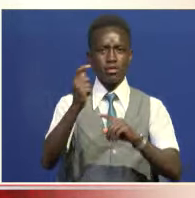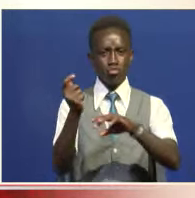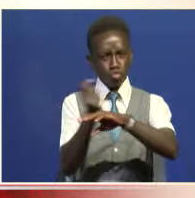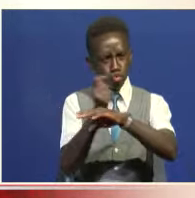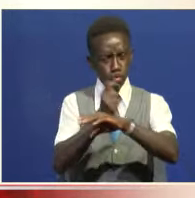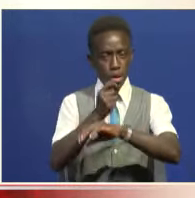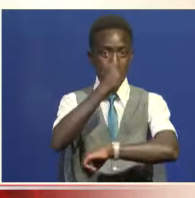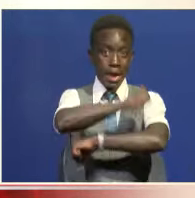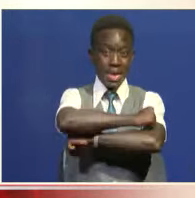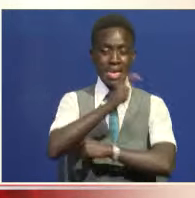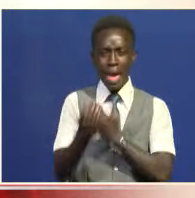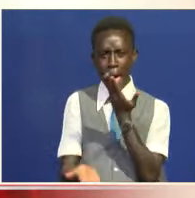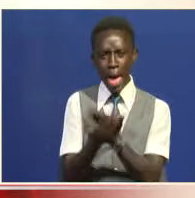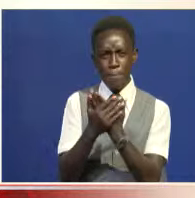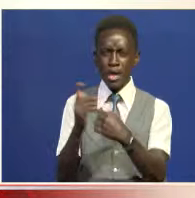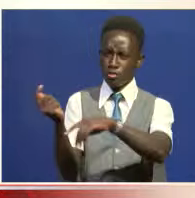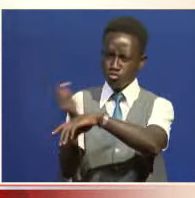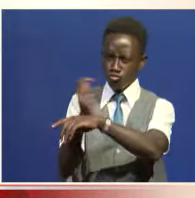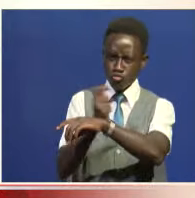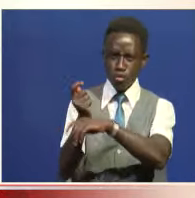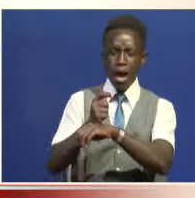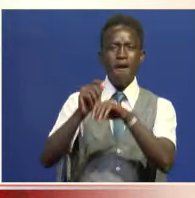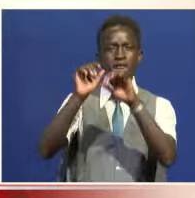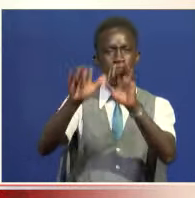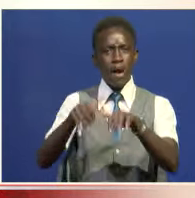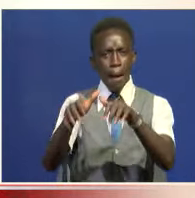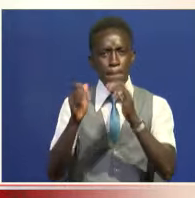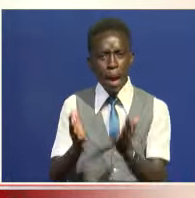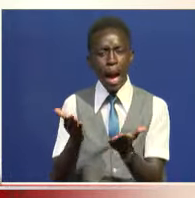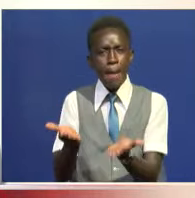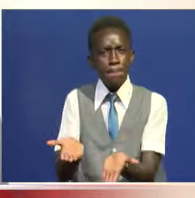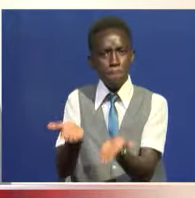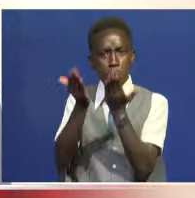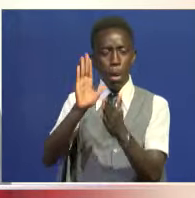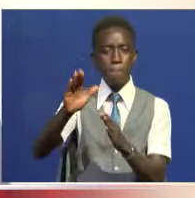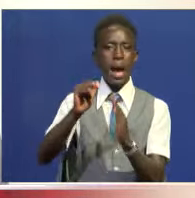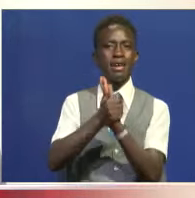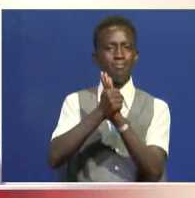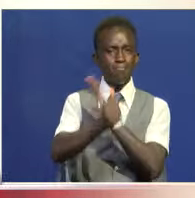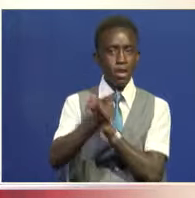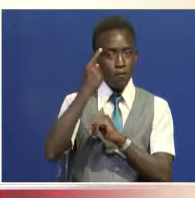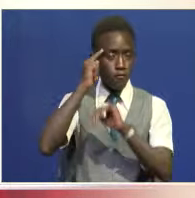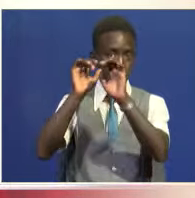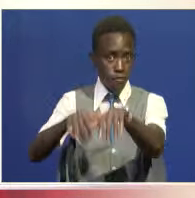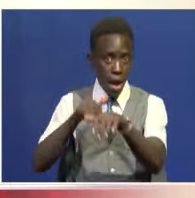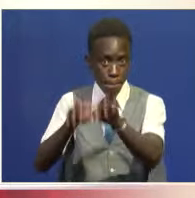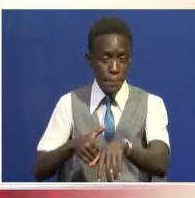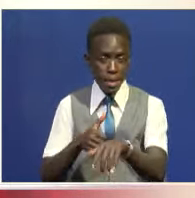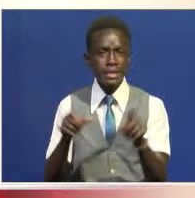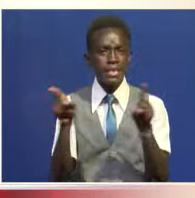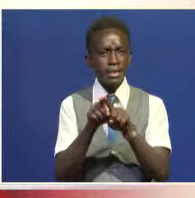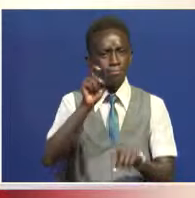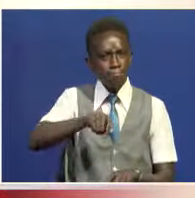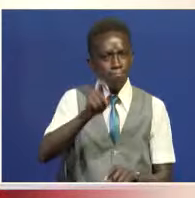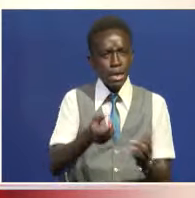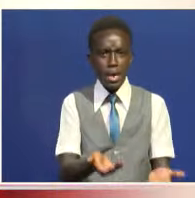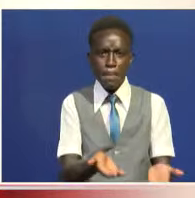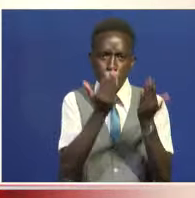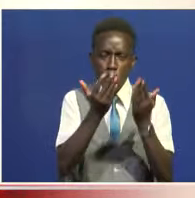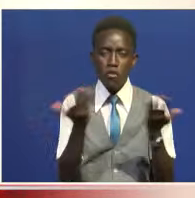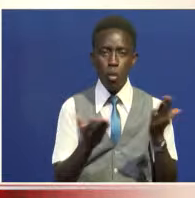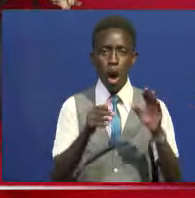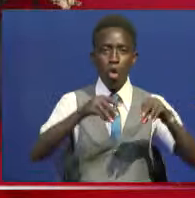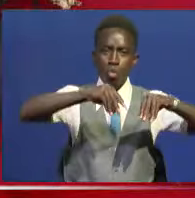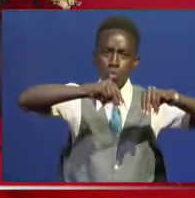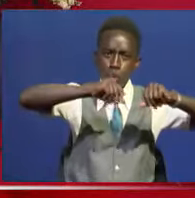farmers on improved farming techniques, and this will of course improve the quality and the yield of